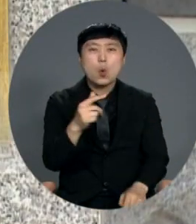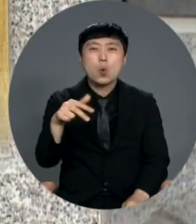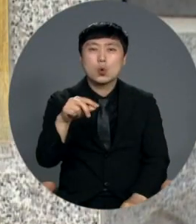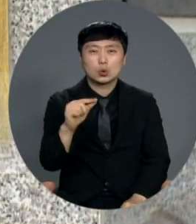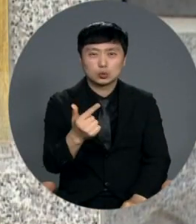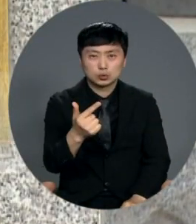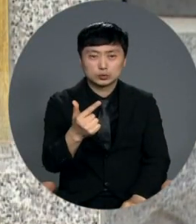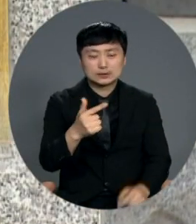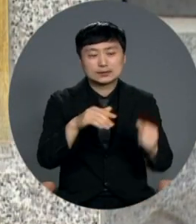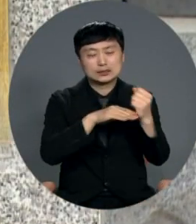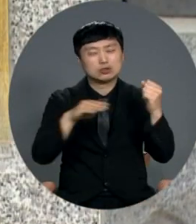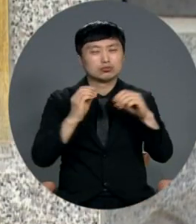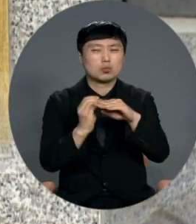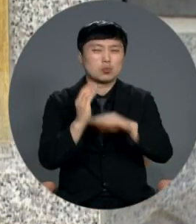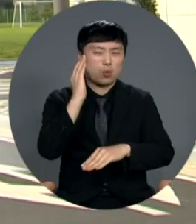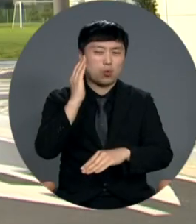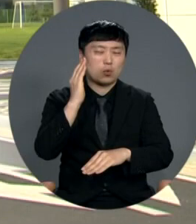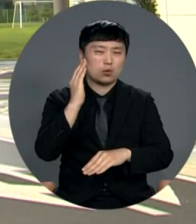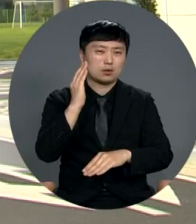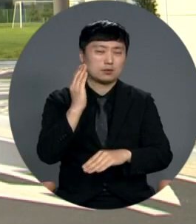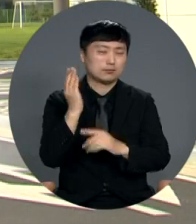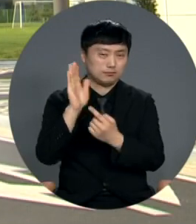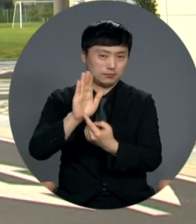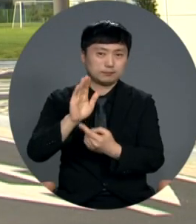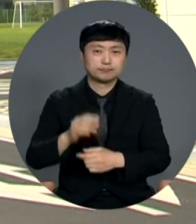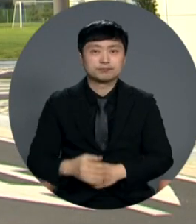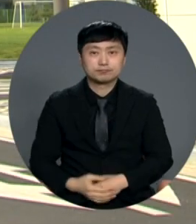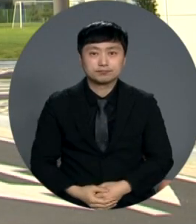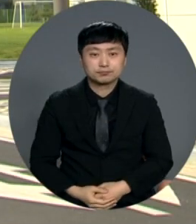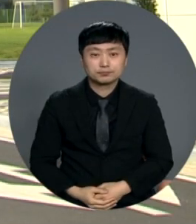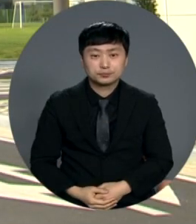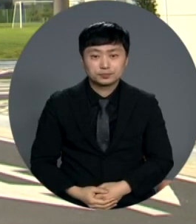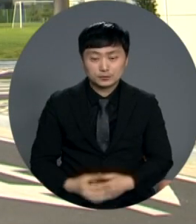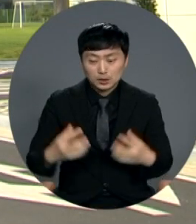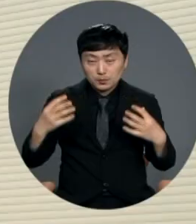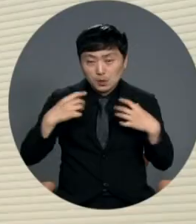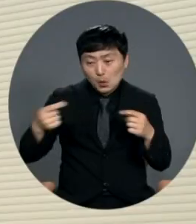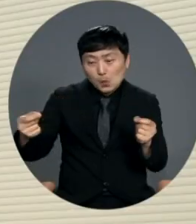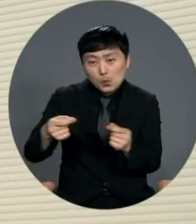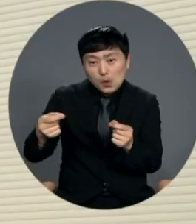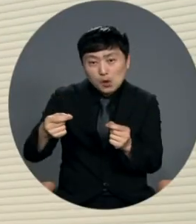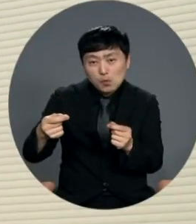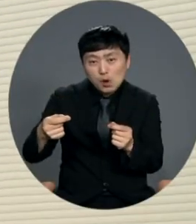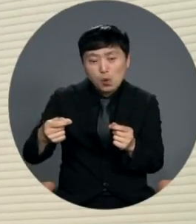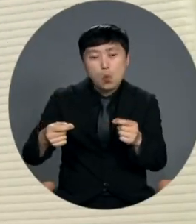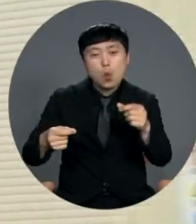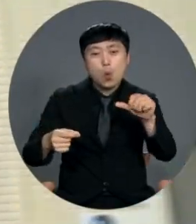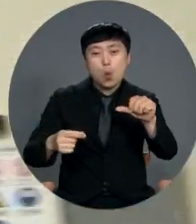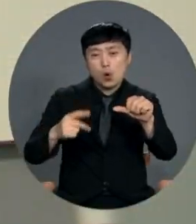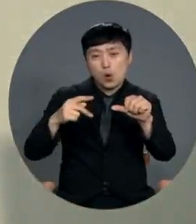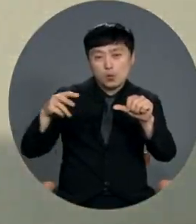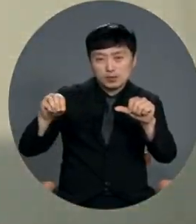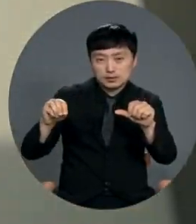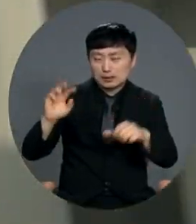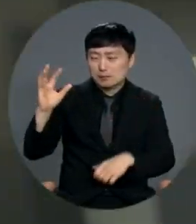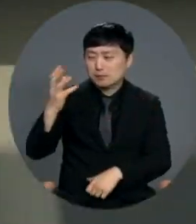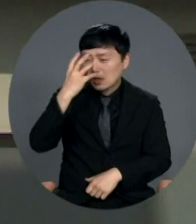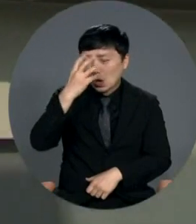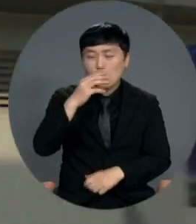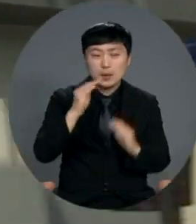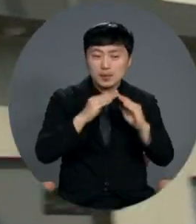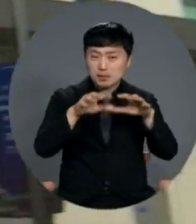대기 환경 기준을 초과한 것으로 예측됐습니다 도청 신도시 아파트 단지까지 5km 하웨 마을까지는